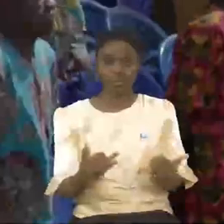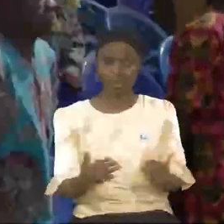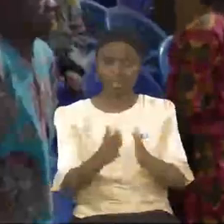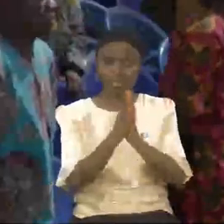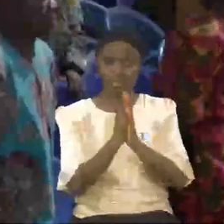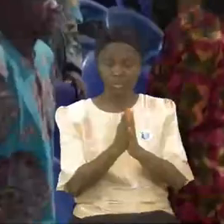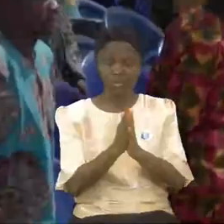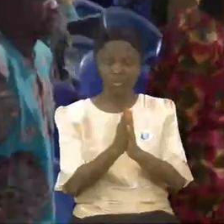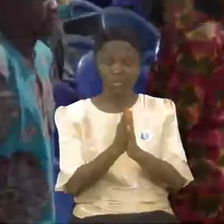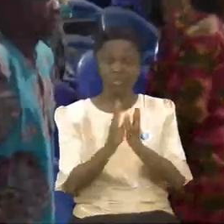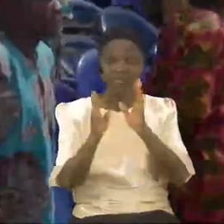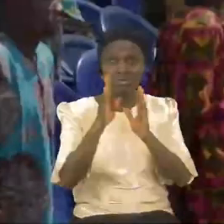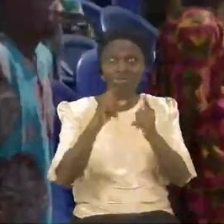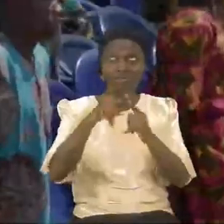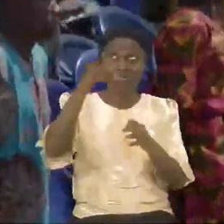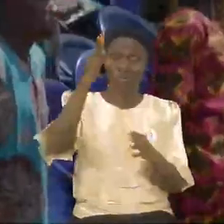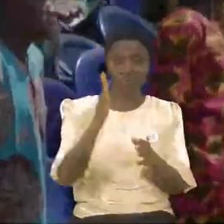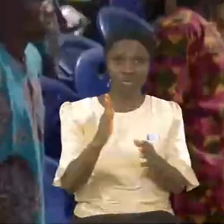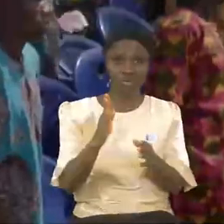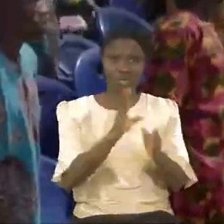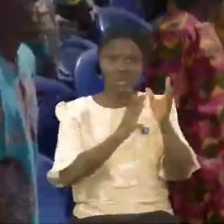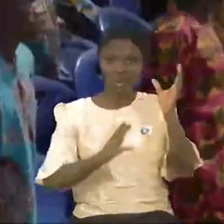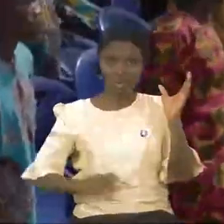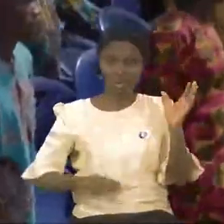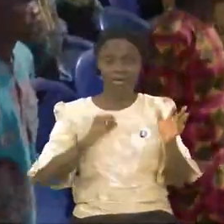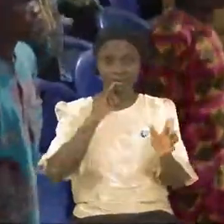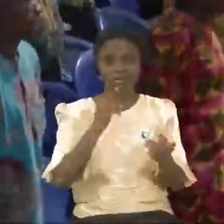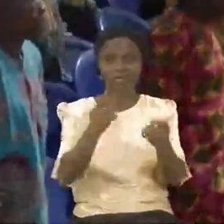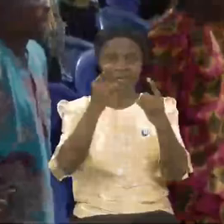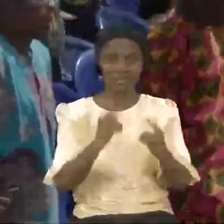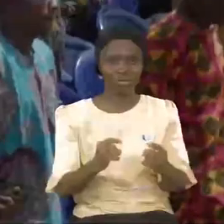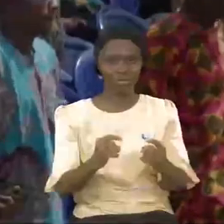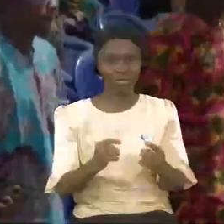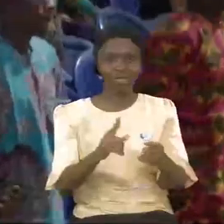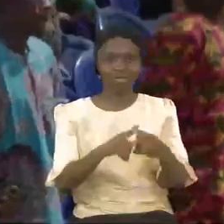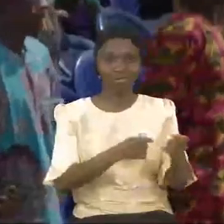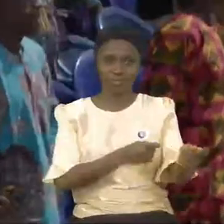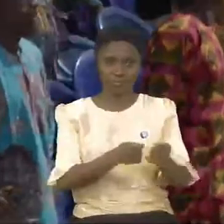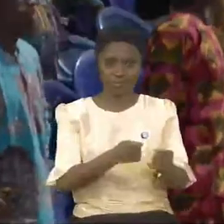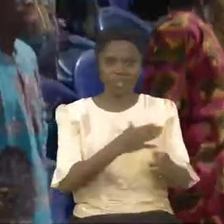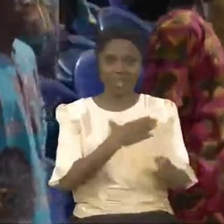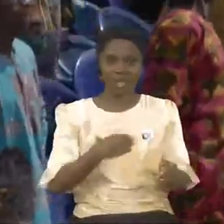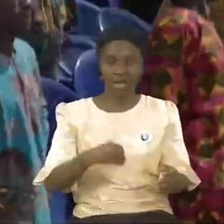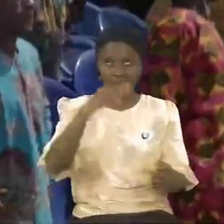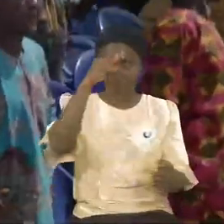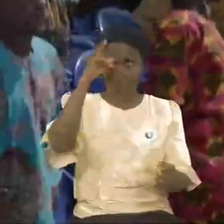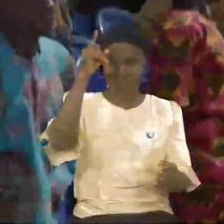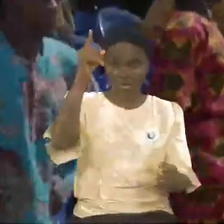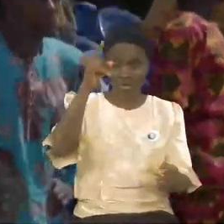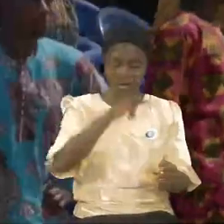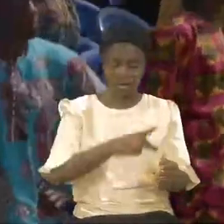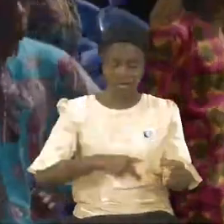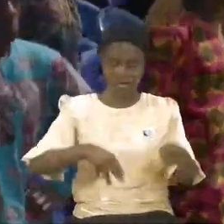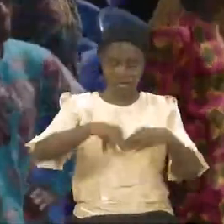vient son royaume vient et son royaume va régner et